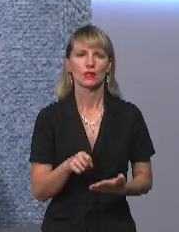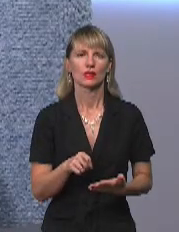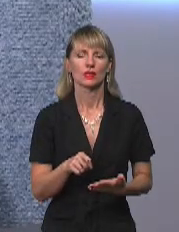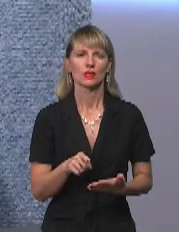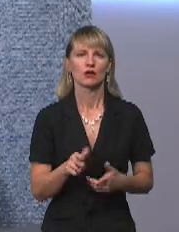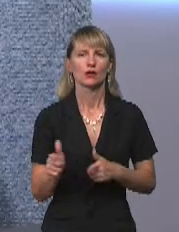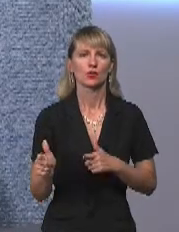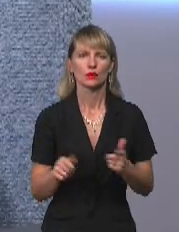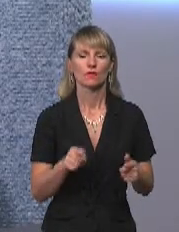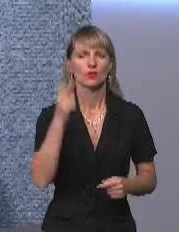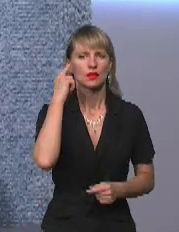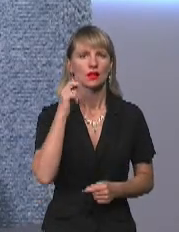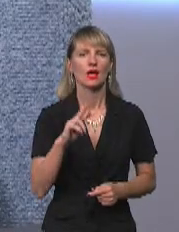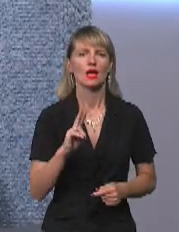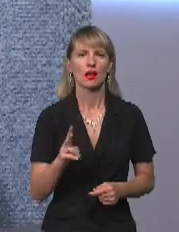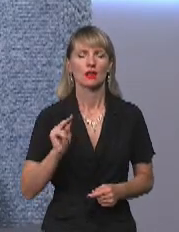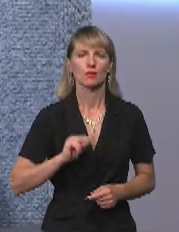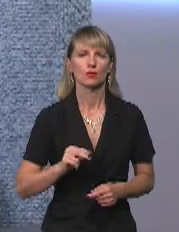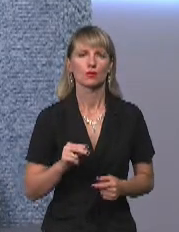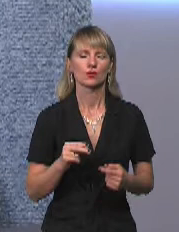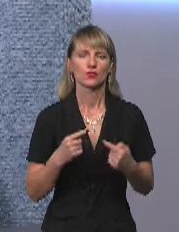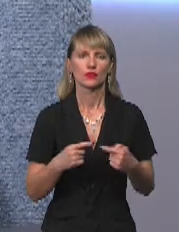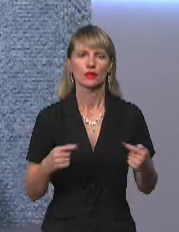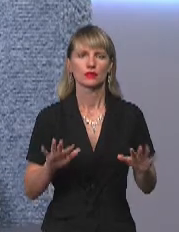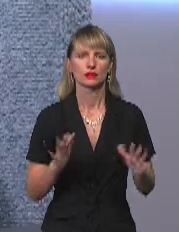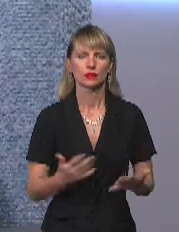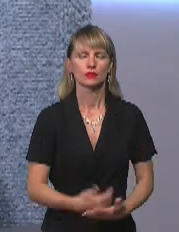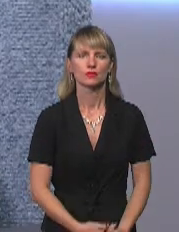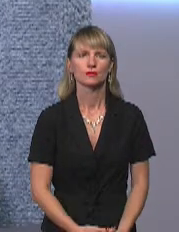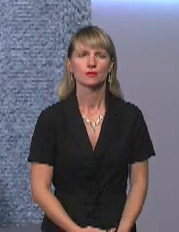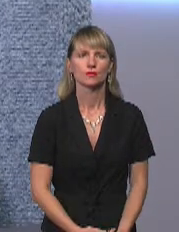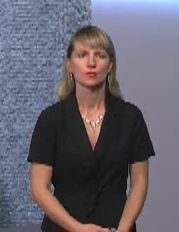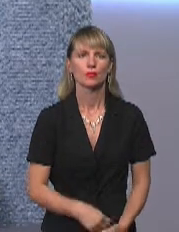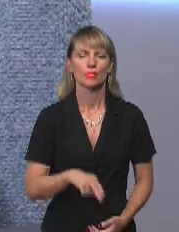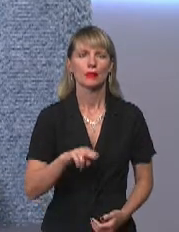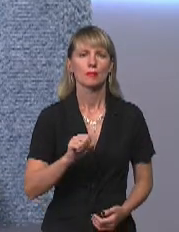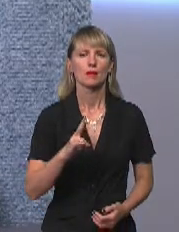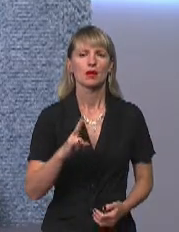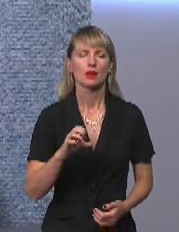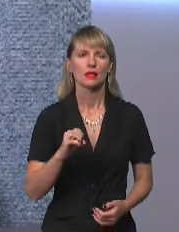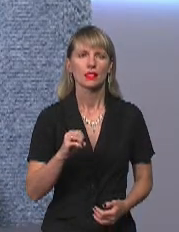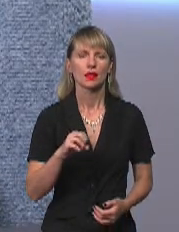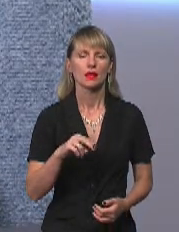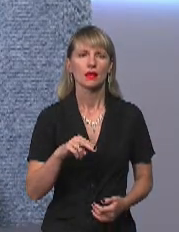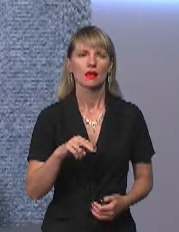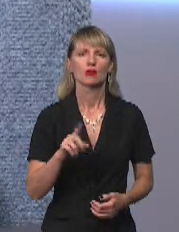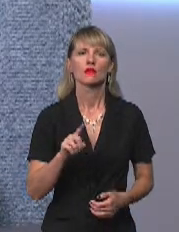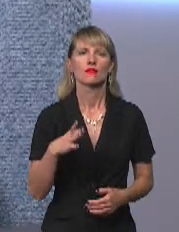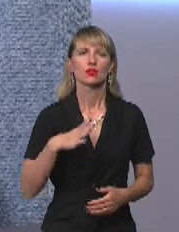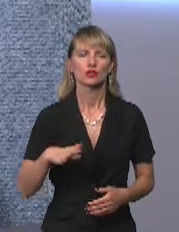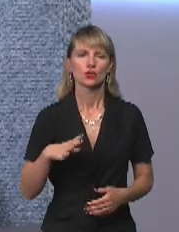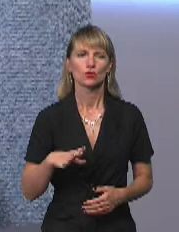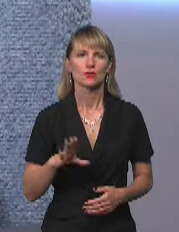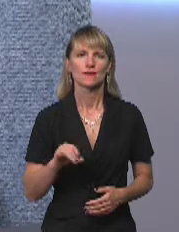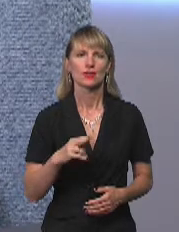інструктуються, готуються, вони знають, як діяти в тих чи інших випадках. Пан полковнику, наостанок скажіть, чого ви очікуєте